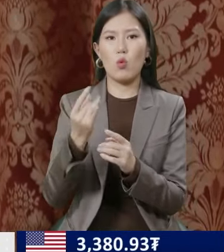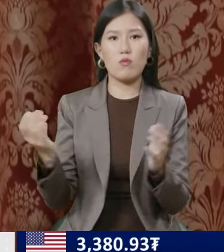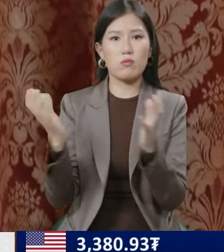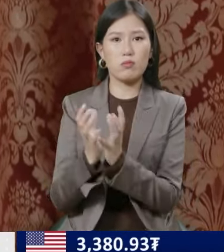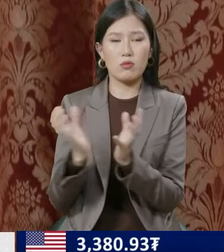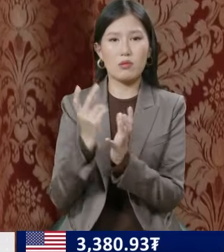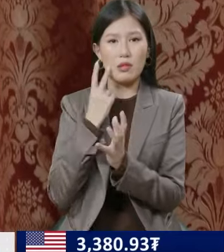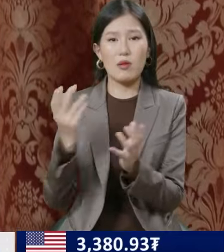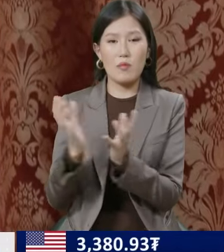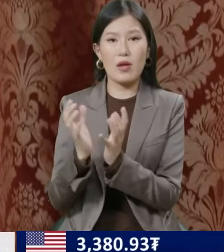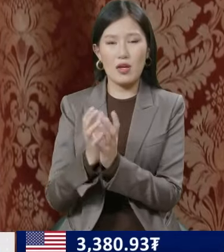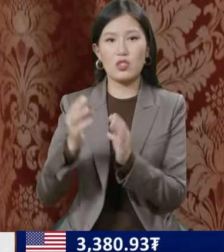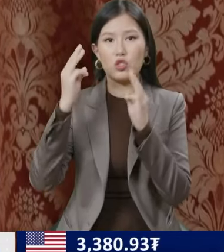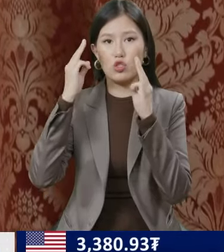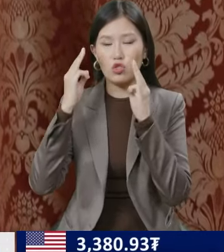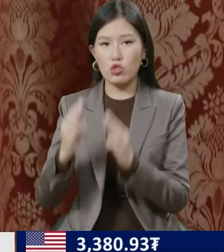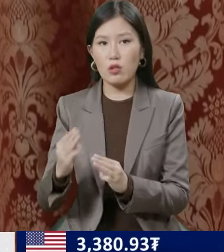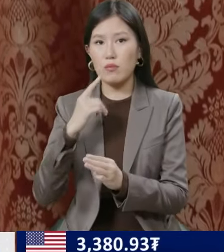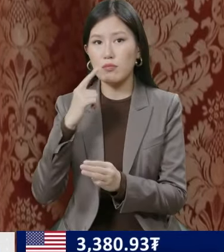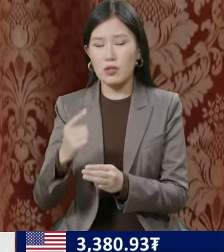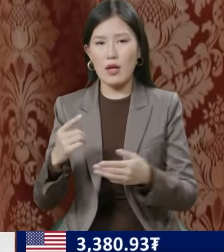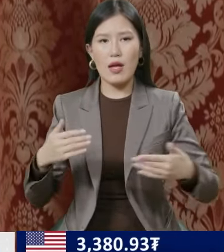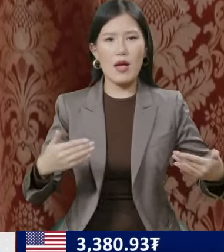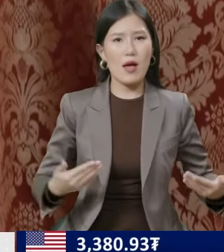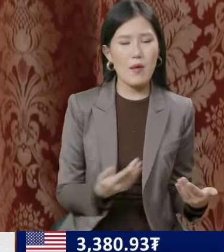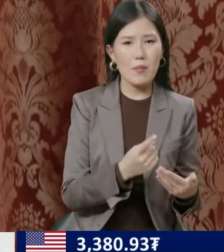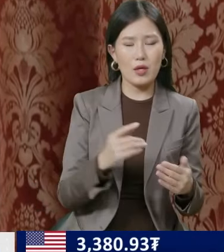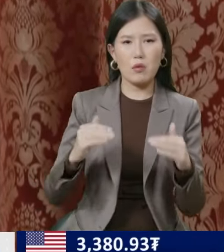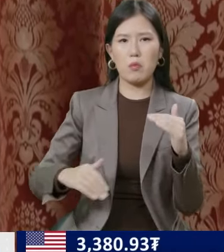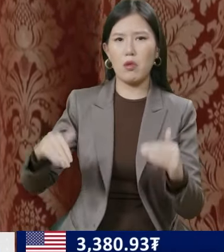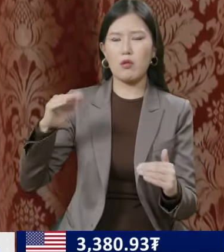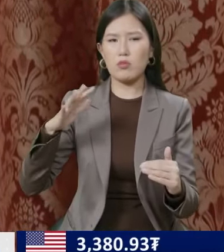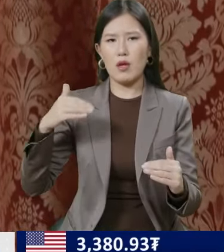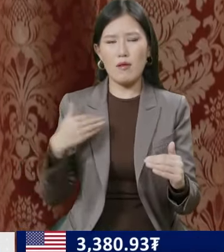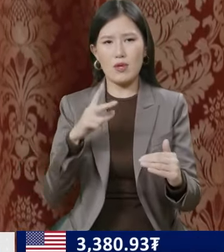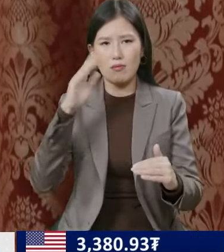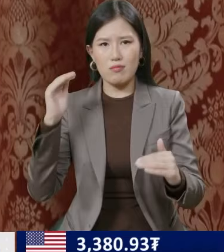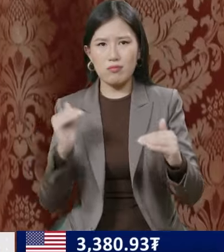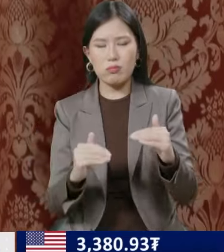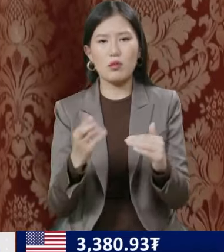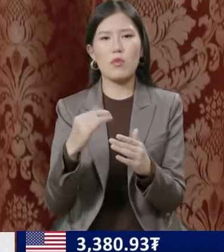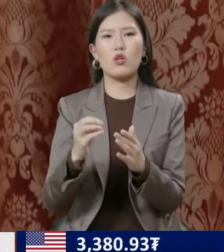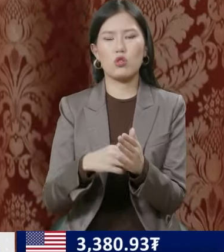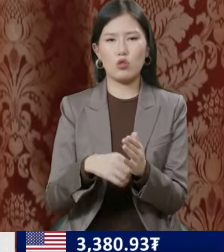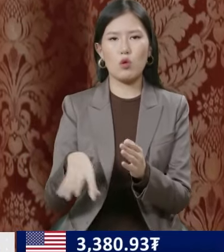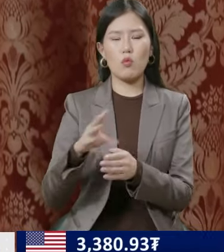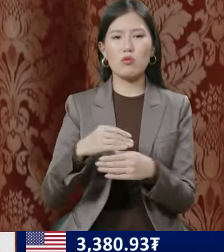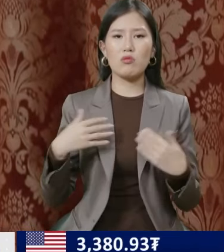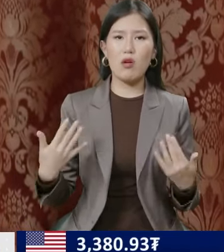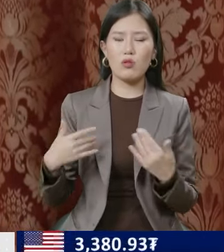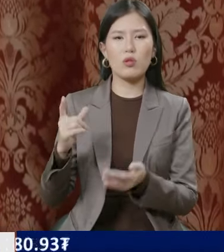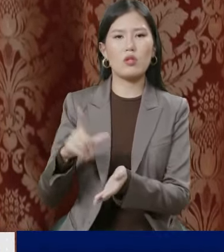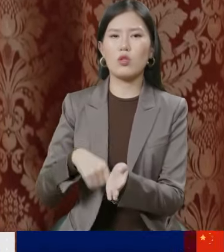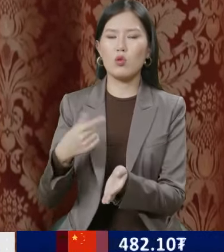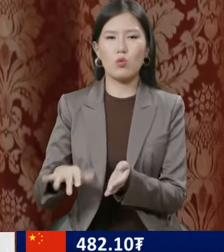шийдвэрүүд нь өөрөө амьдрал дээр нийцсэн үндсэлтэй байх зайлшгүй шаардлага байгаа. Тэр утгаараа бол бидний хувьд бол одоо ингээд хойш сух шаардлагагүй.